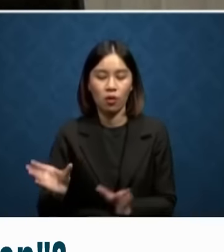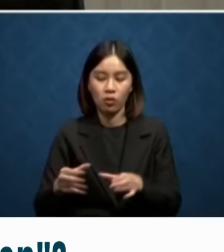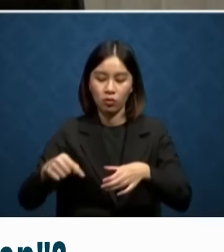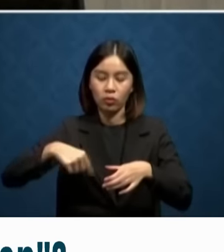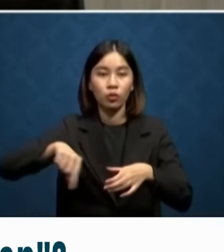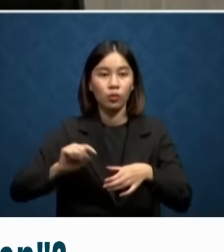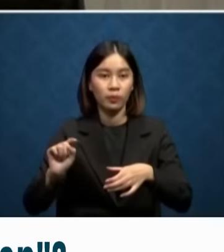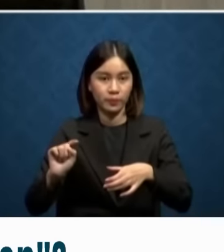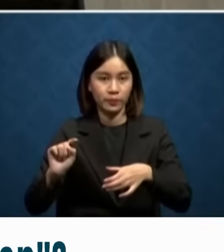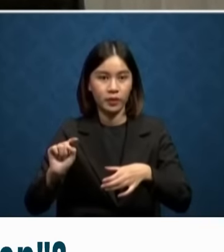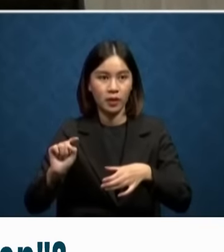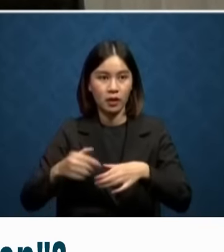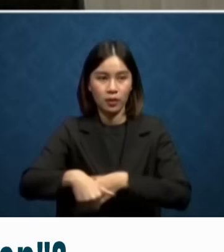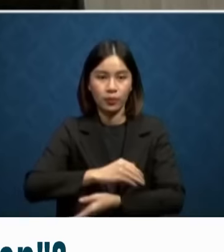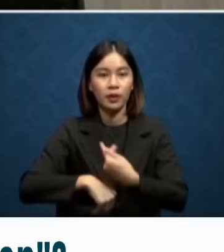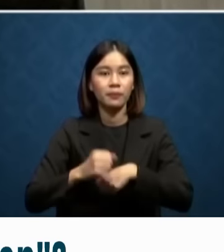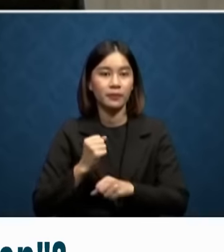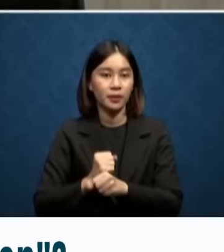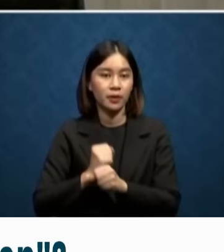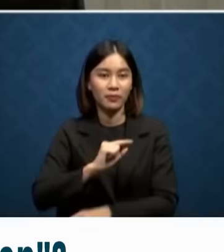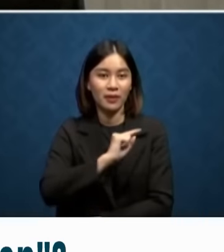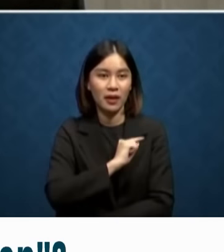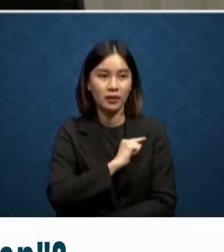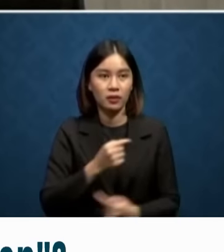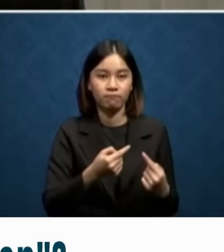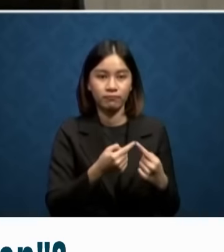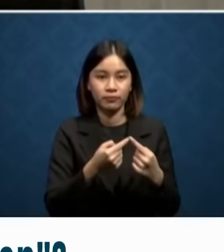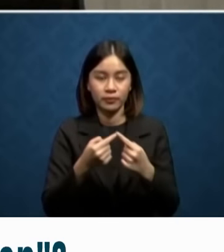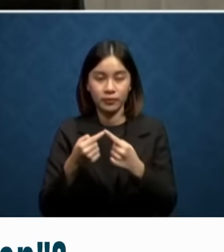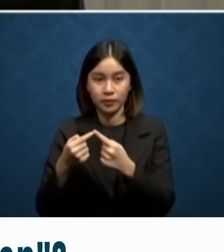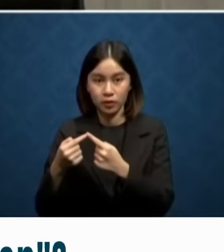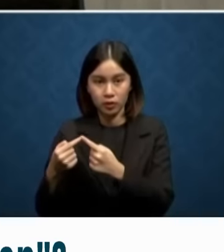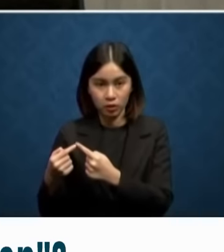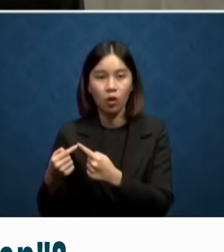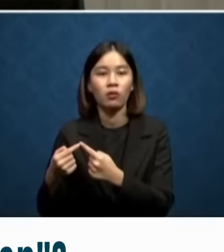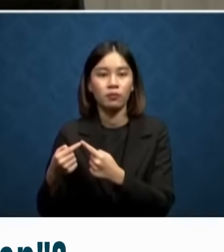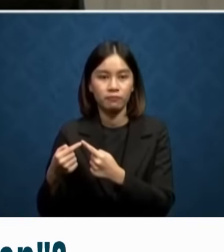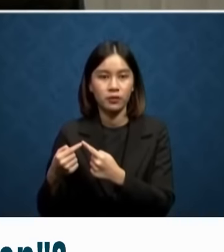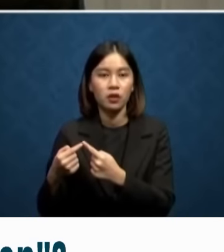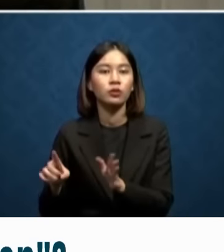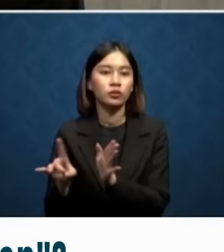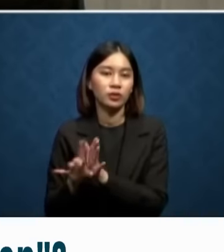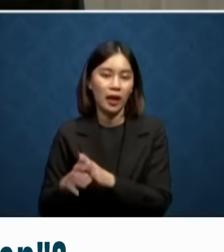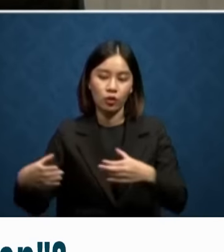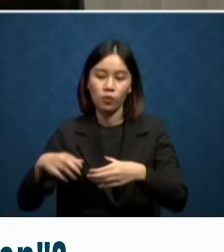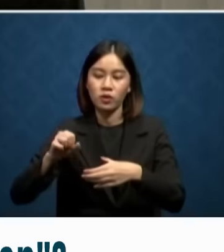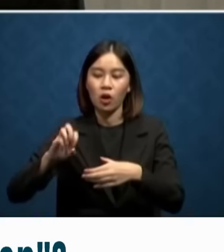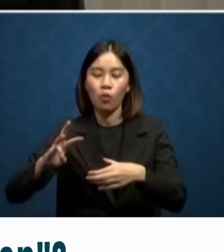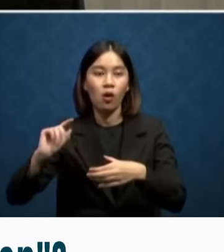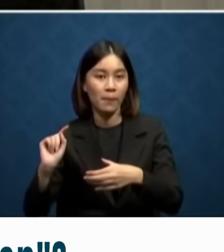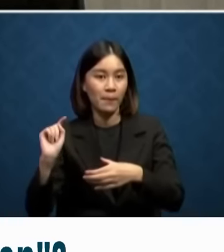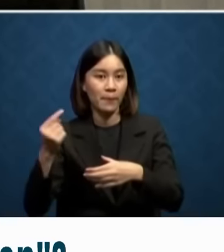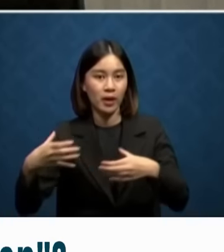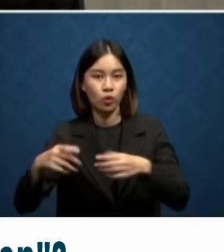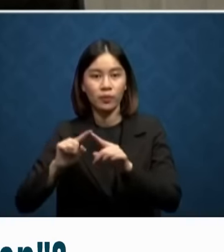ยกับสว.สมชายแสวงการก็มีนะคะคือคุณวันชัยสอนสิริสว.วันชัยที่มองว่าการจะตั้งกรรมธิการศึกษาเรื่อง